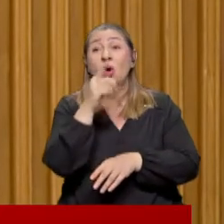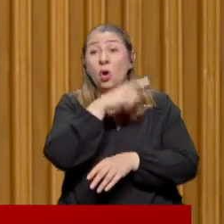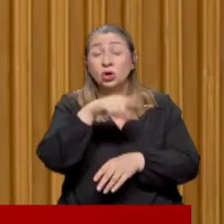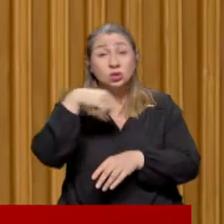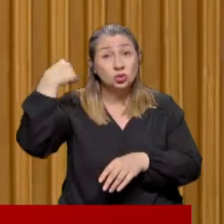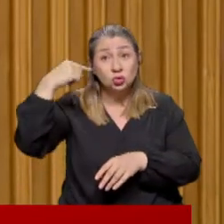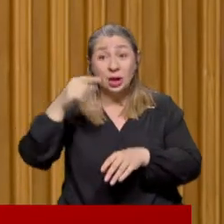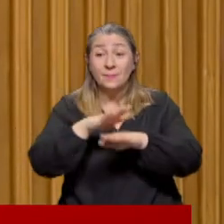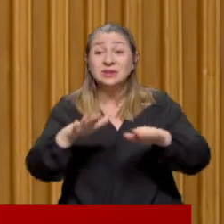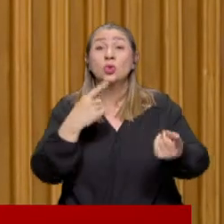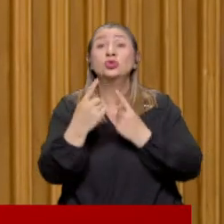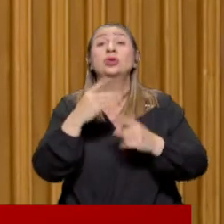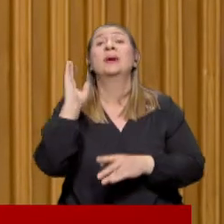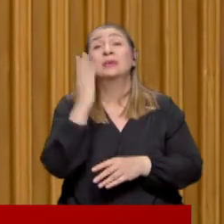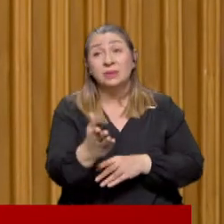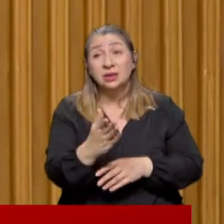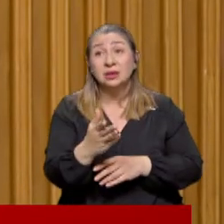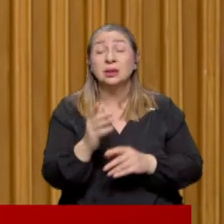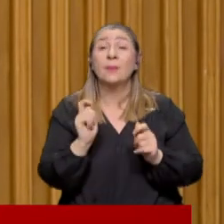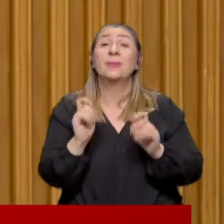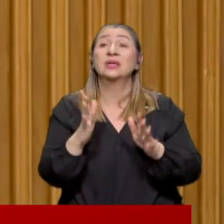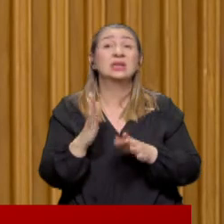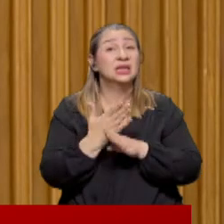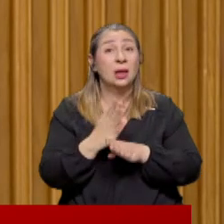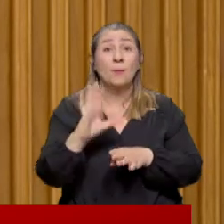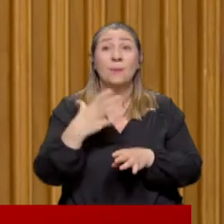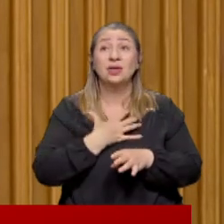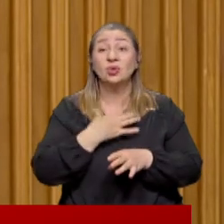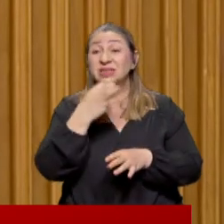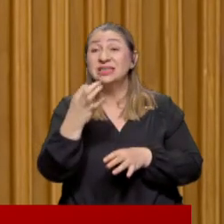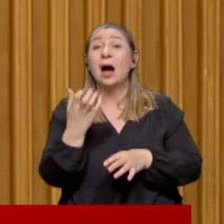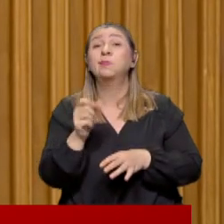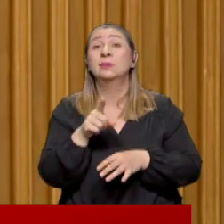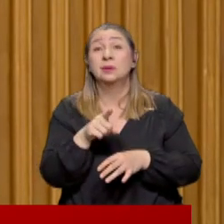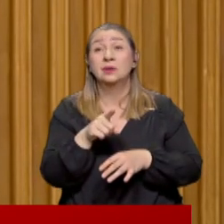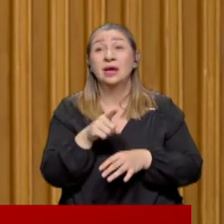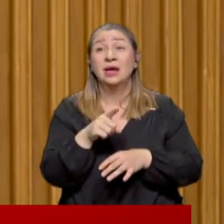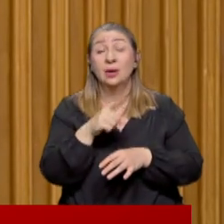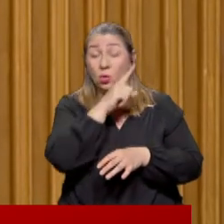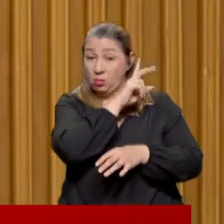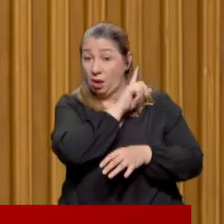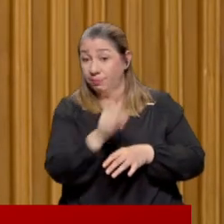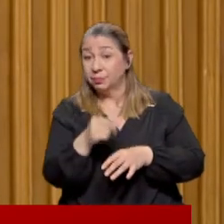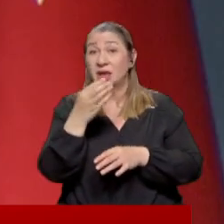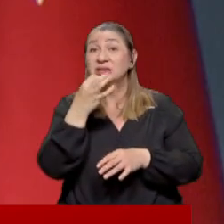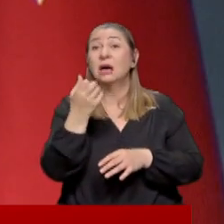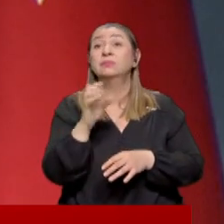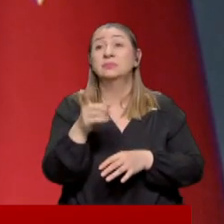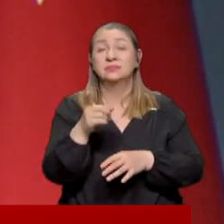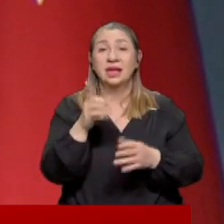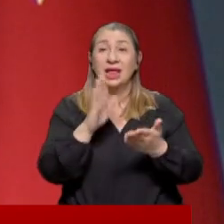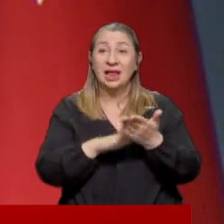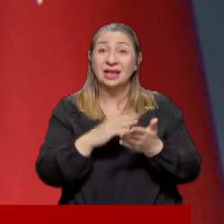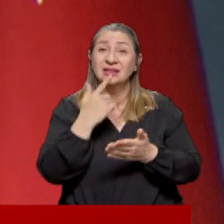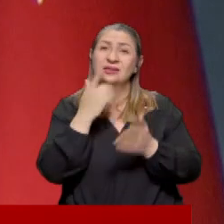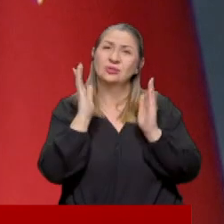Orada Suriye'yi masaya yatıramadın mı sen? Yatıramadın için, patrondan izin alamadığı için, emperyal güçten izin alamadın. Eline